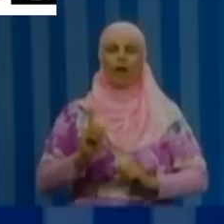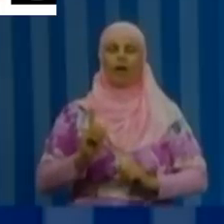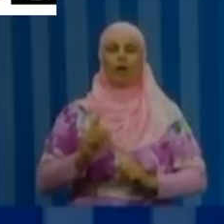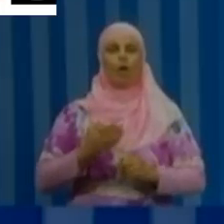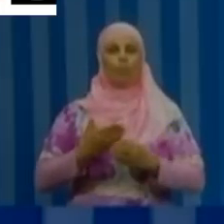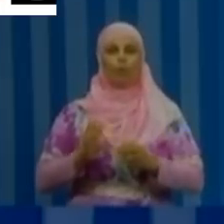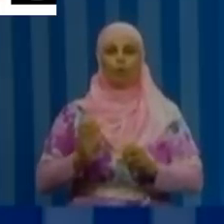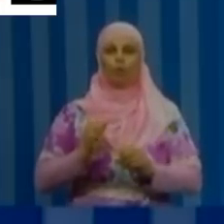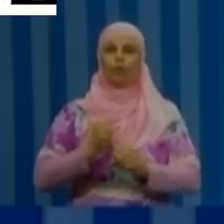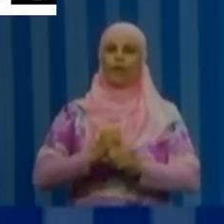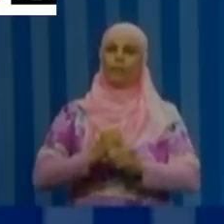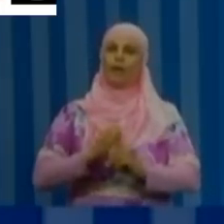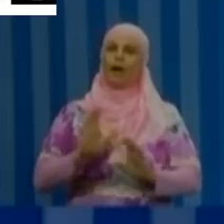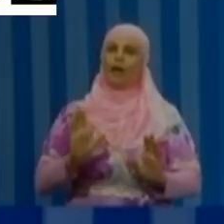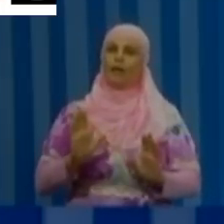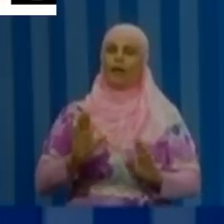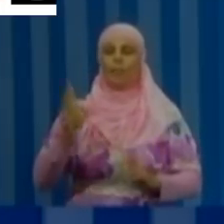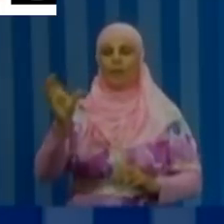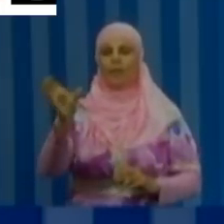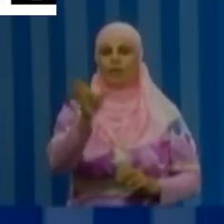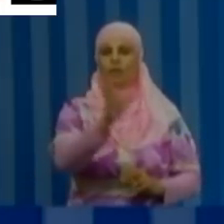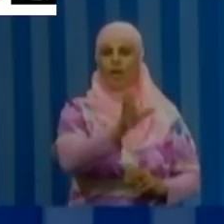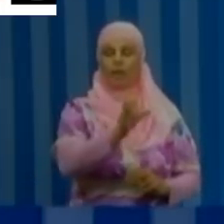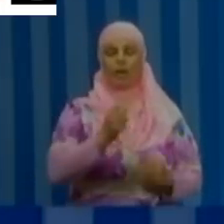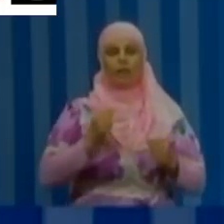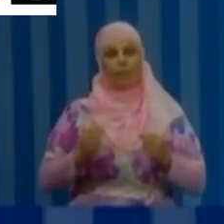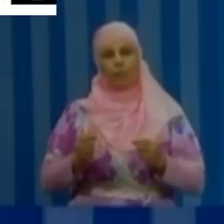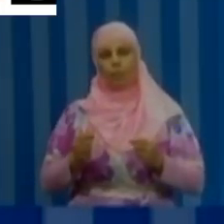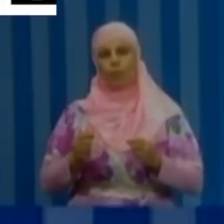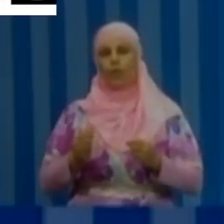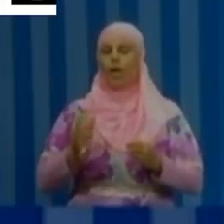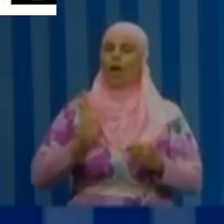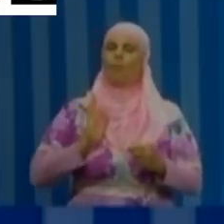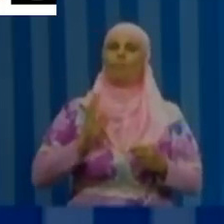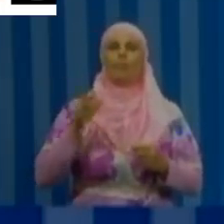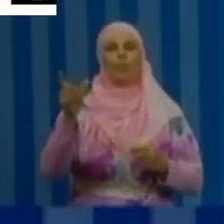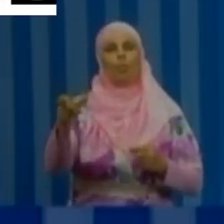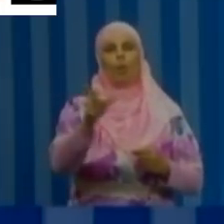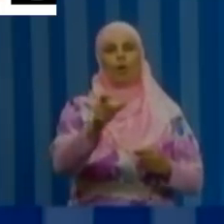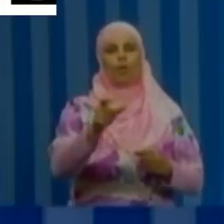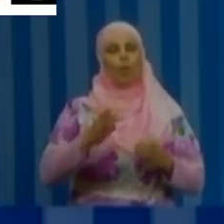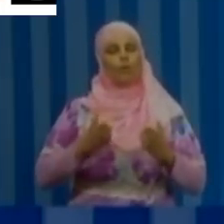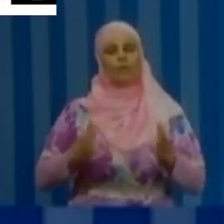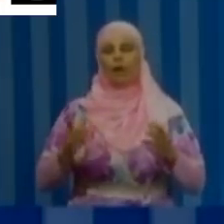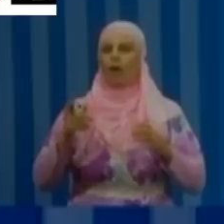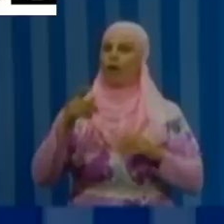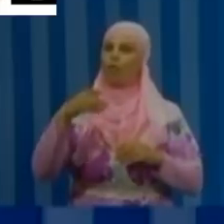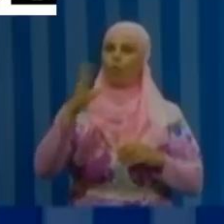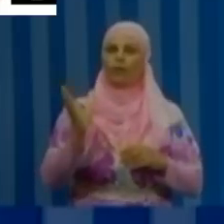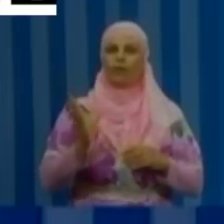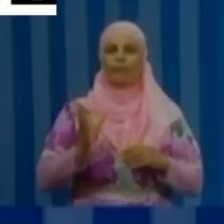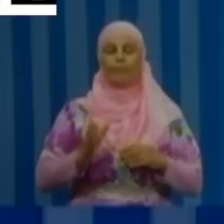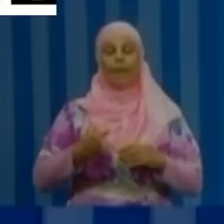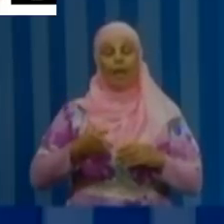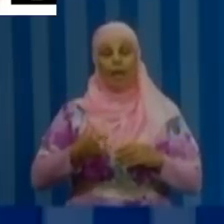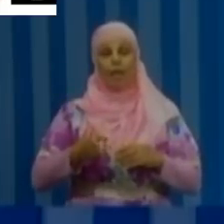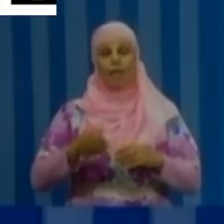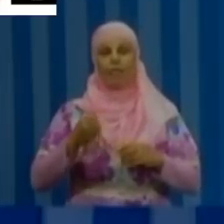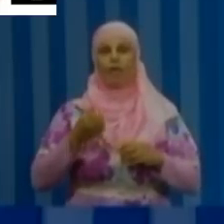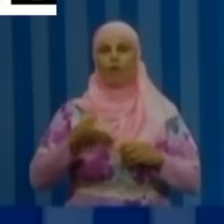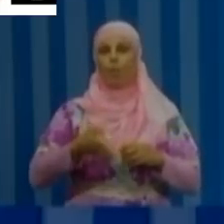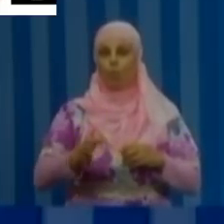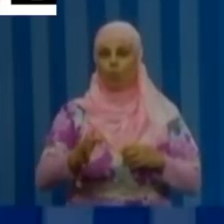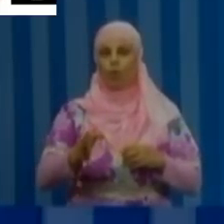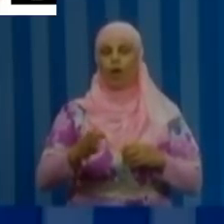بدون تنميه عادله بين الجهات تضمن امن المواطن واستقرار الوطن هذا يمر حتما